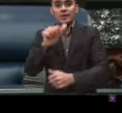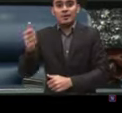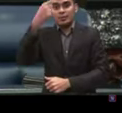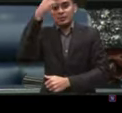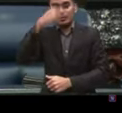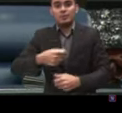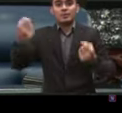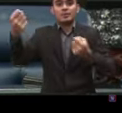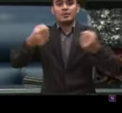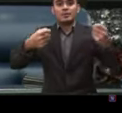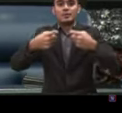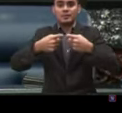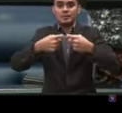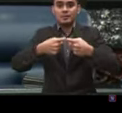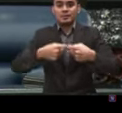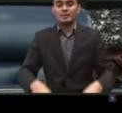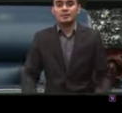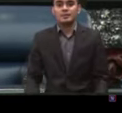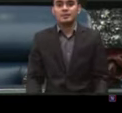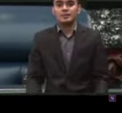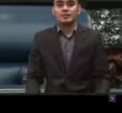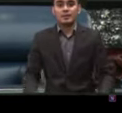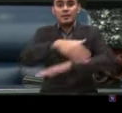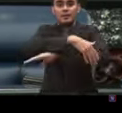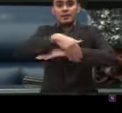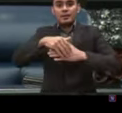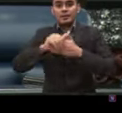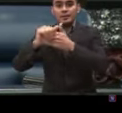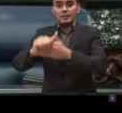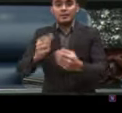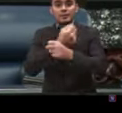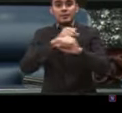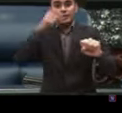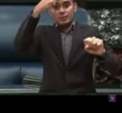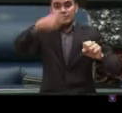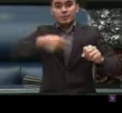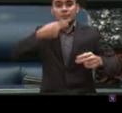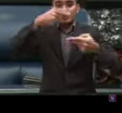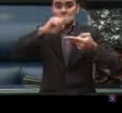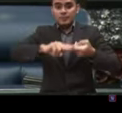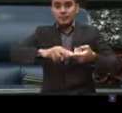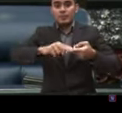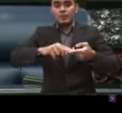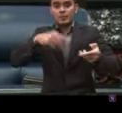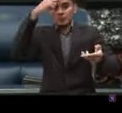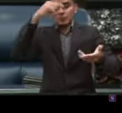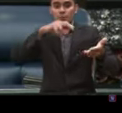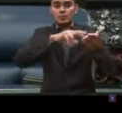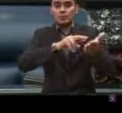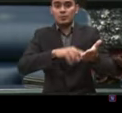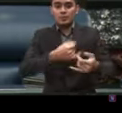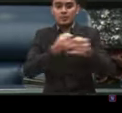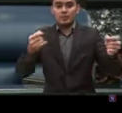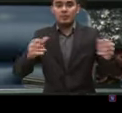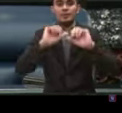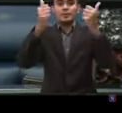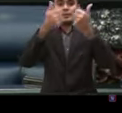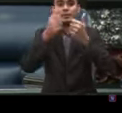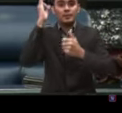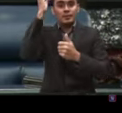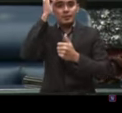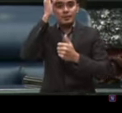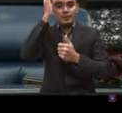kenderaan mikromobiliti. Garis panduan ini disediakan sebagai dokumen panduan dan rujukan kepada jabatan atau agensi